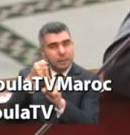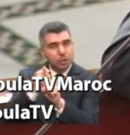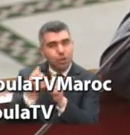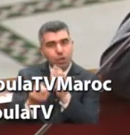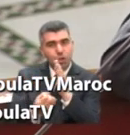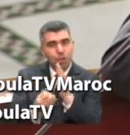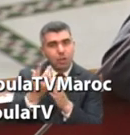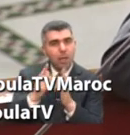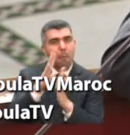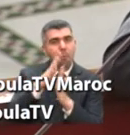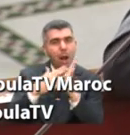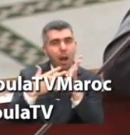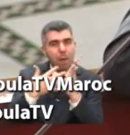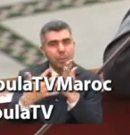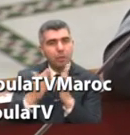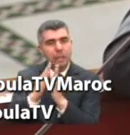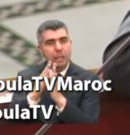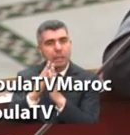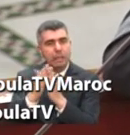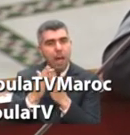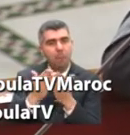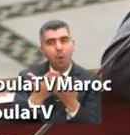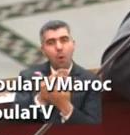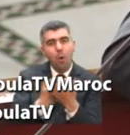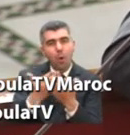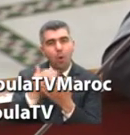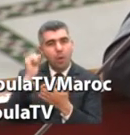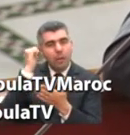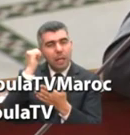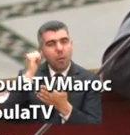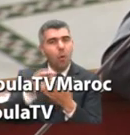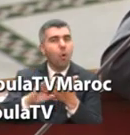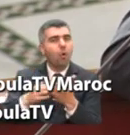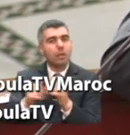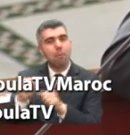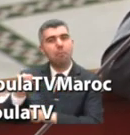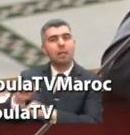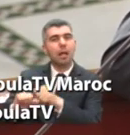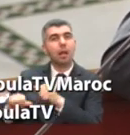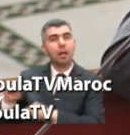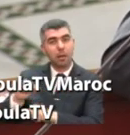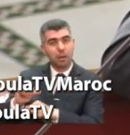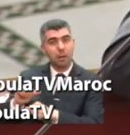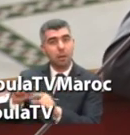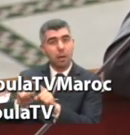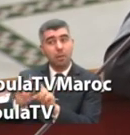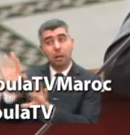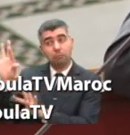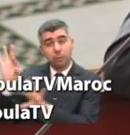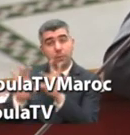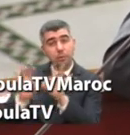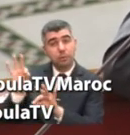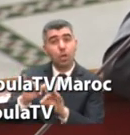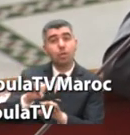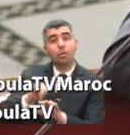شعبه تماشيا مع متطلبات سوق الشغل، تطوير وتحديث الطرائق البيداغوجية وتحسين قابلية تشغيل الشباب عبر مجموعة